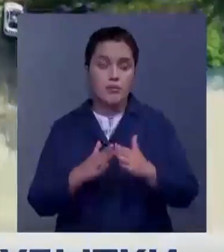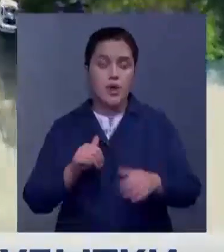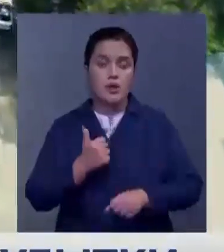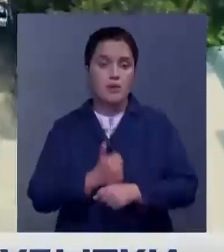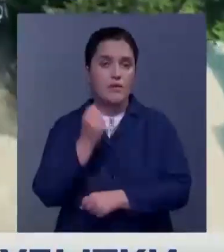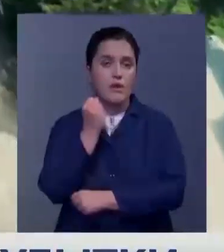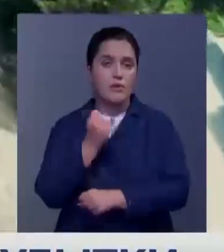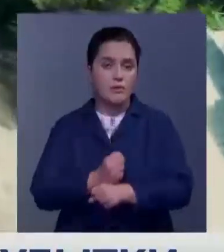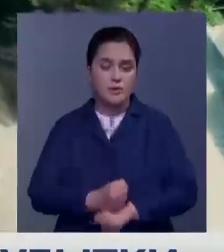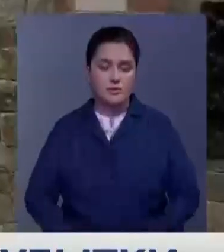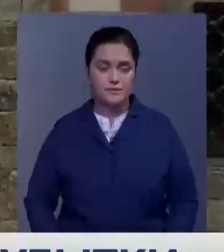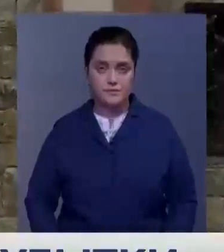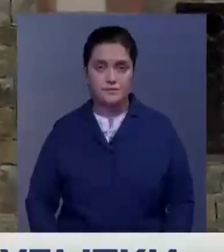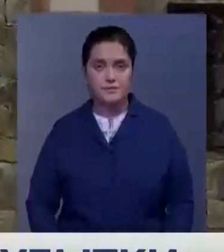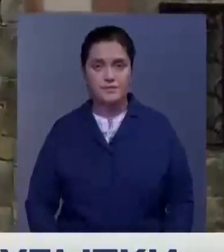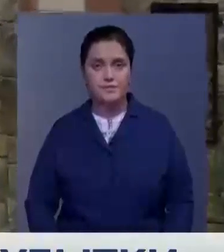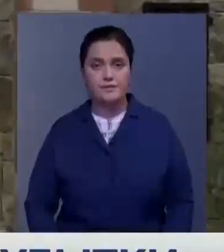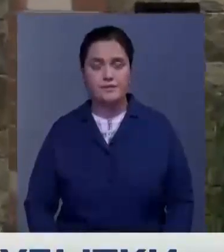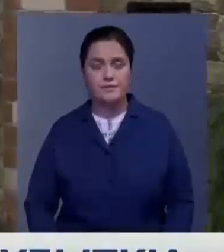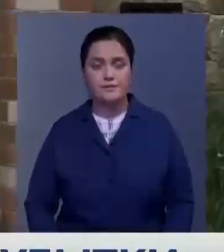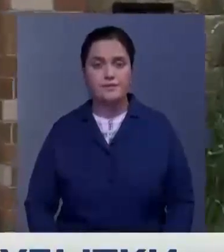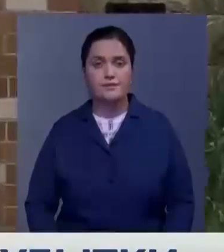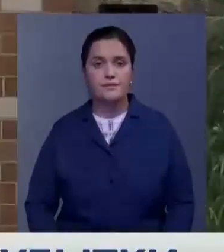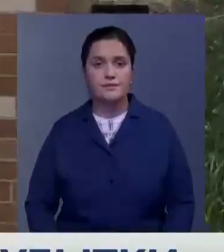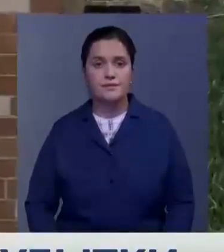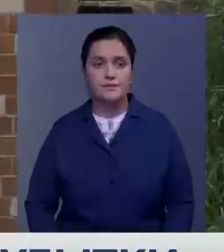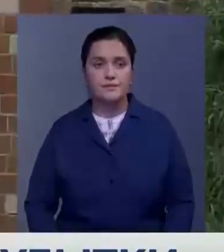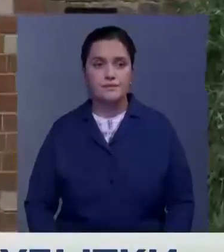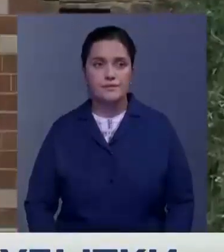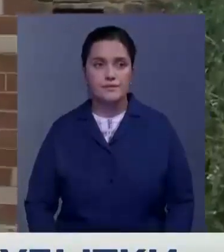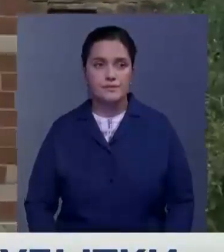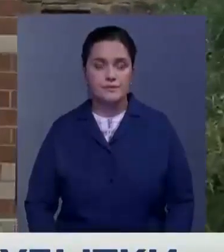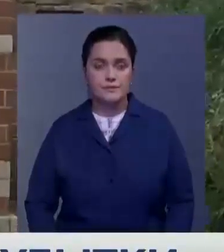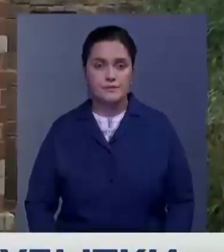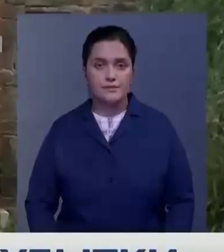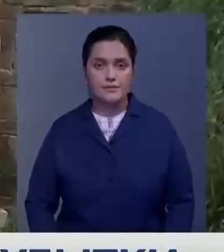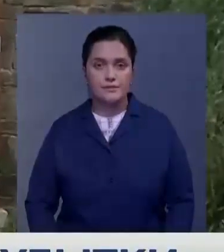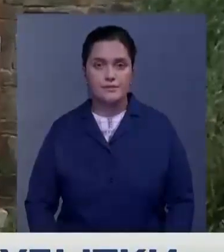Лаура Жусубекова, Тигран Галстян, Давид Атаян, Хабар 24, Армения.